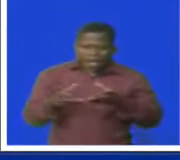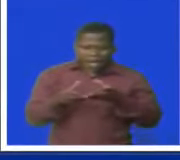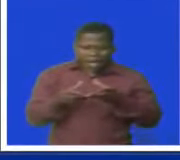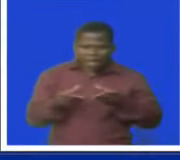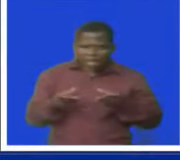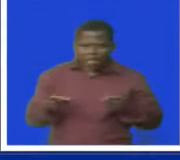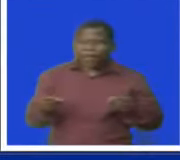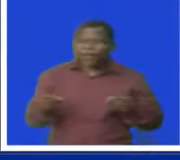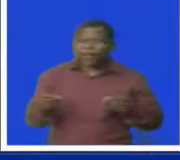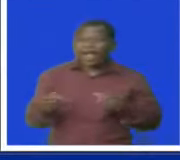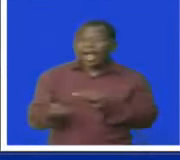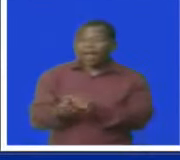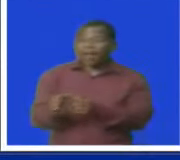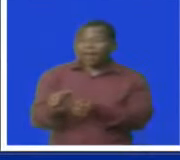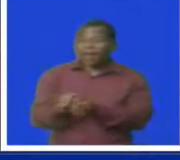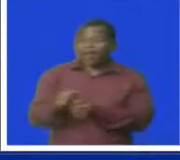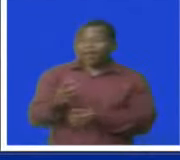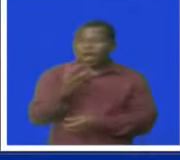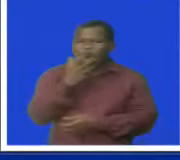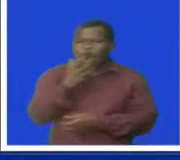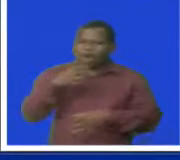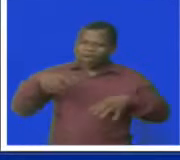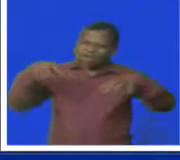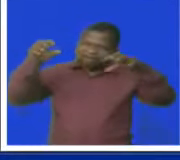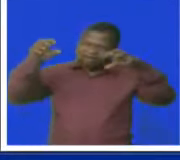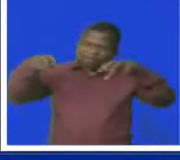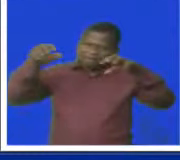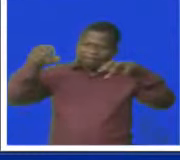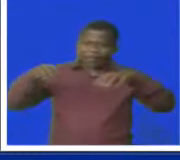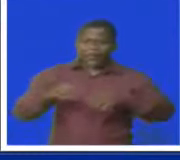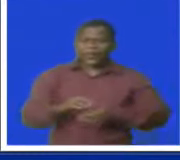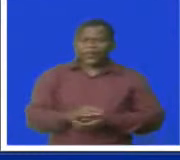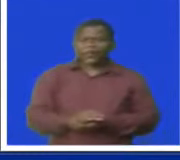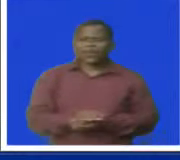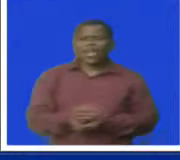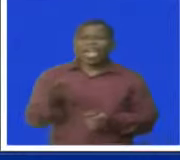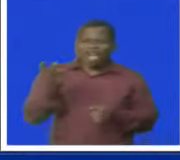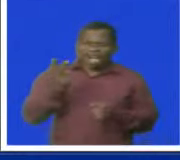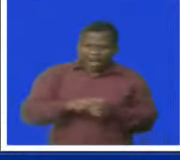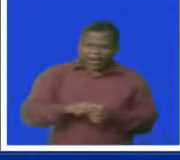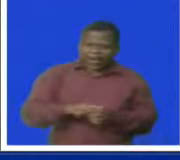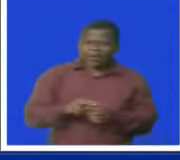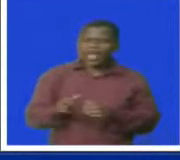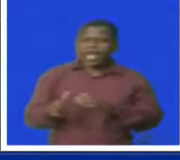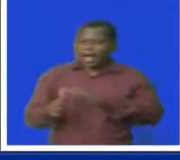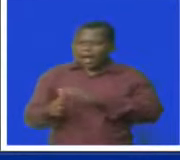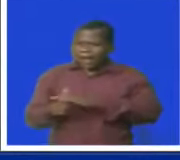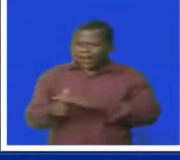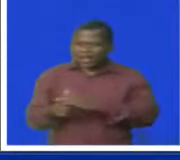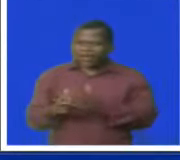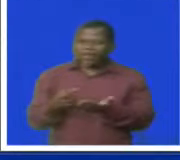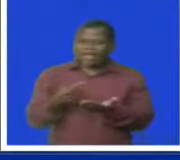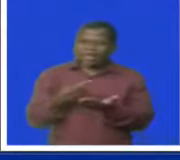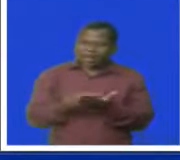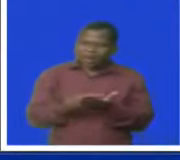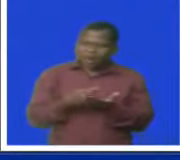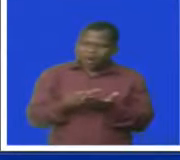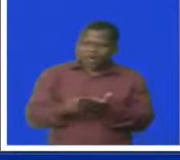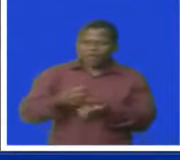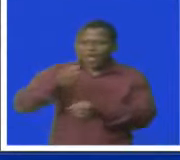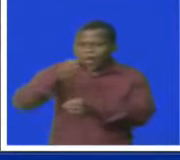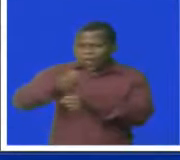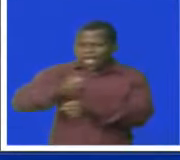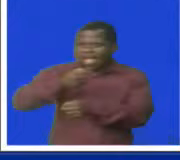kubika kutsi kusebenta kanjani kutoke tindzaba tako ke kuguquguquka kwesimo selitulu. Live laseSwatini ke